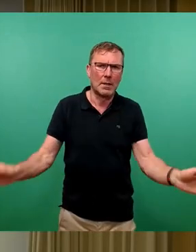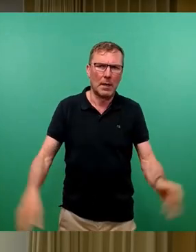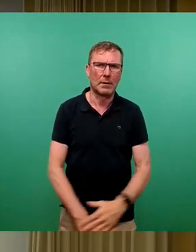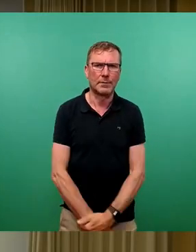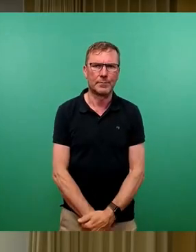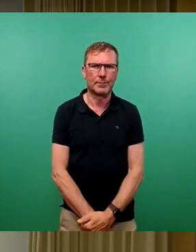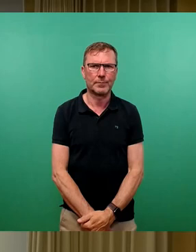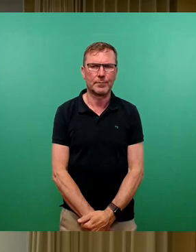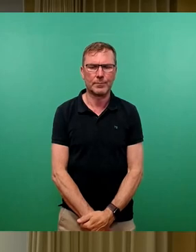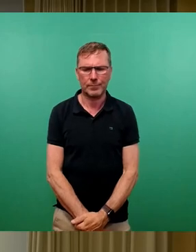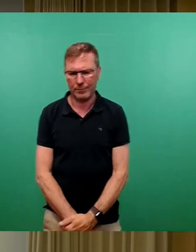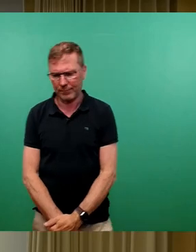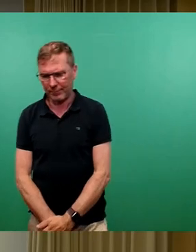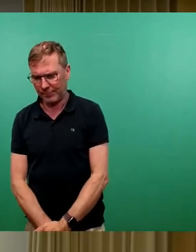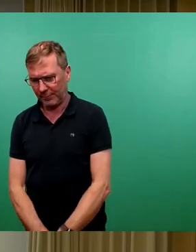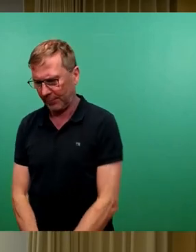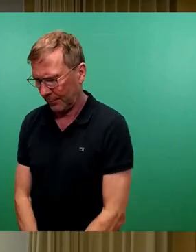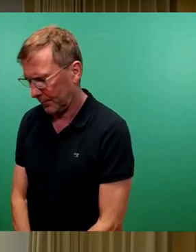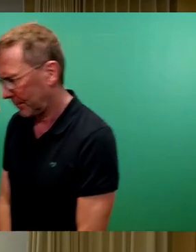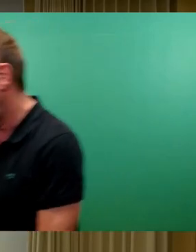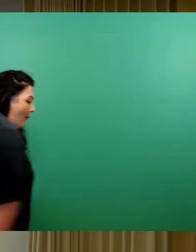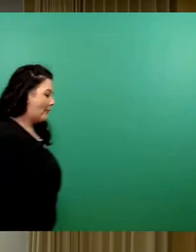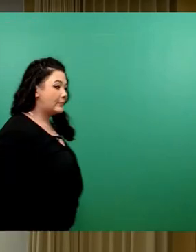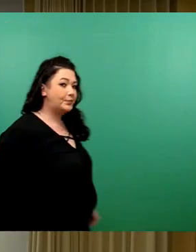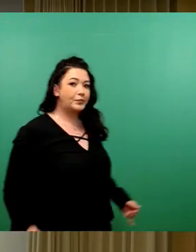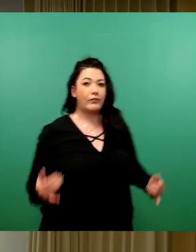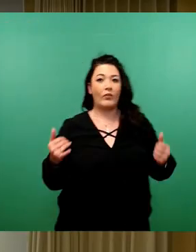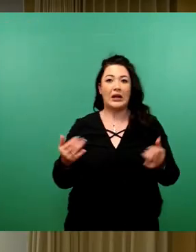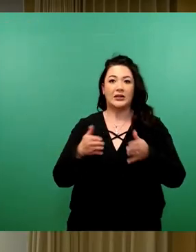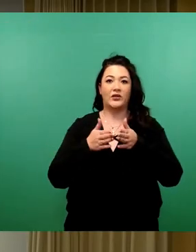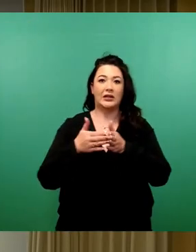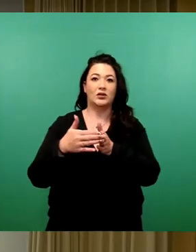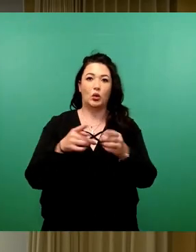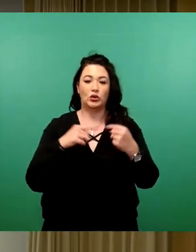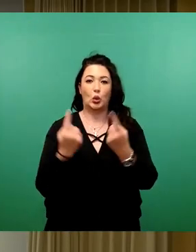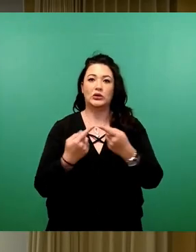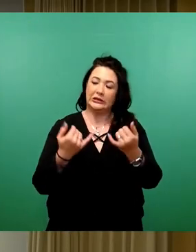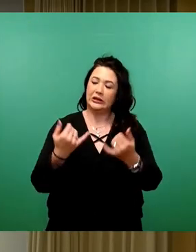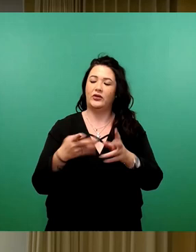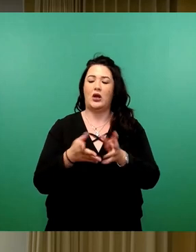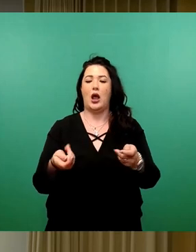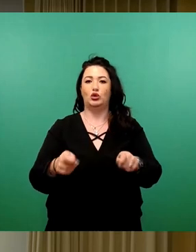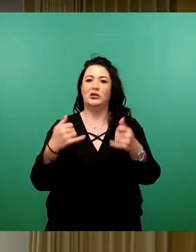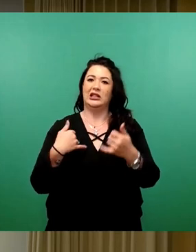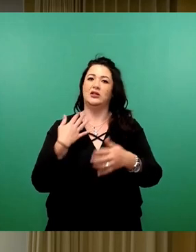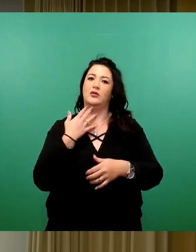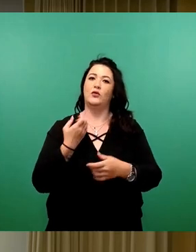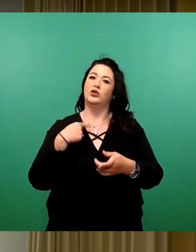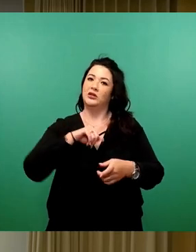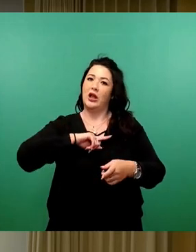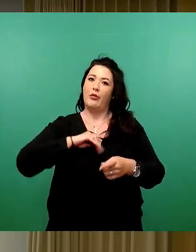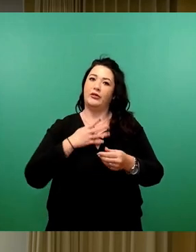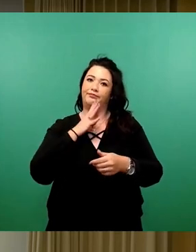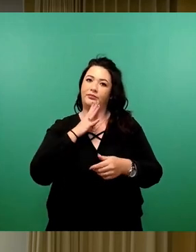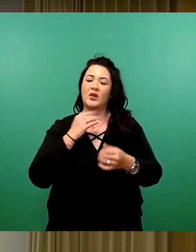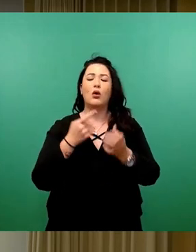So, nach Abschluss der Fraktionsrunde gestatten Sie mir noch mal einige Sätze selber zu sagen, weil einige der Vorwürfe, die hier gekommen